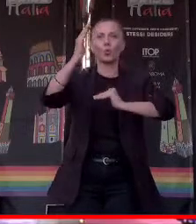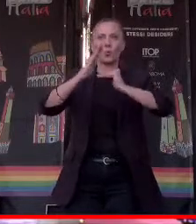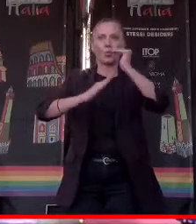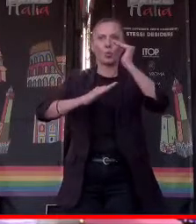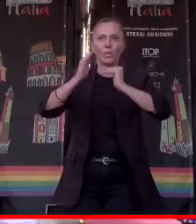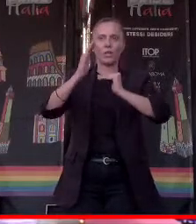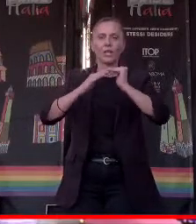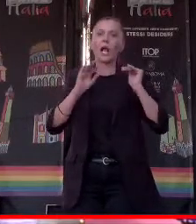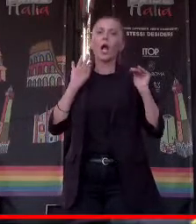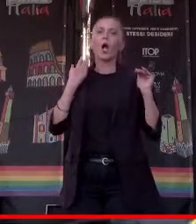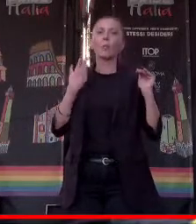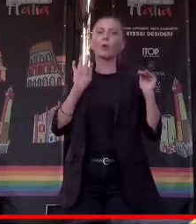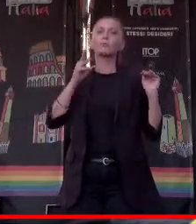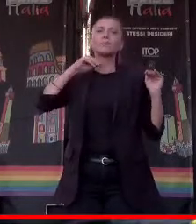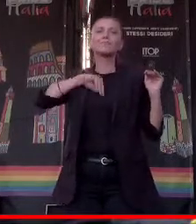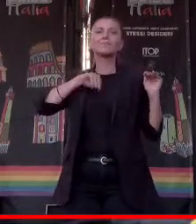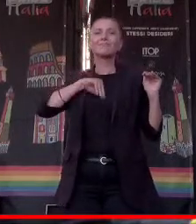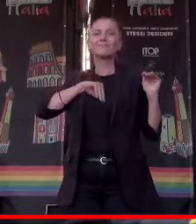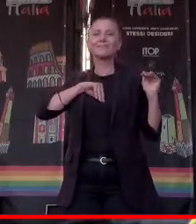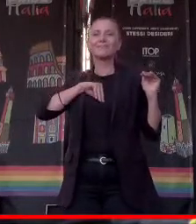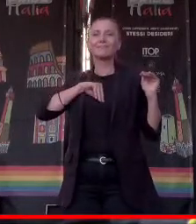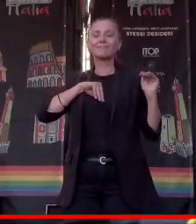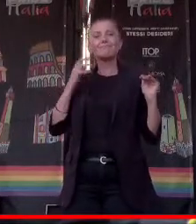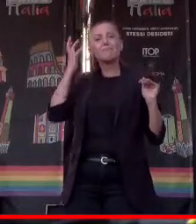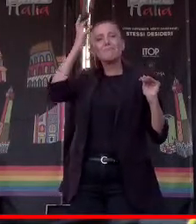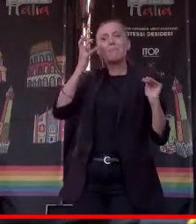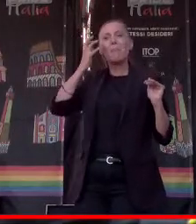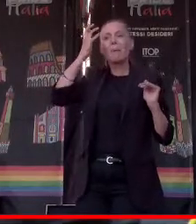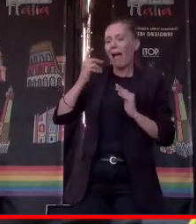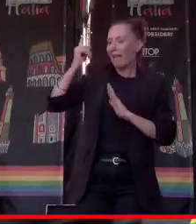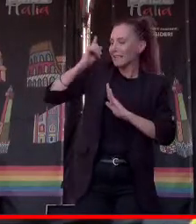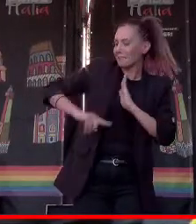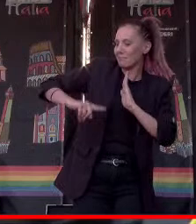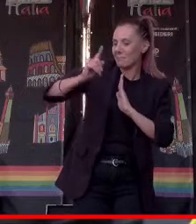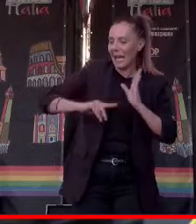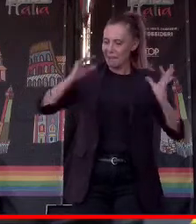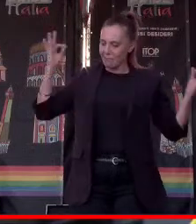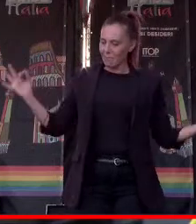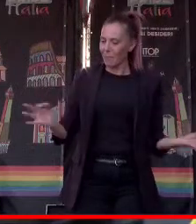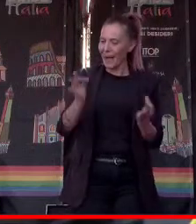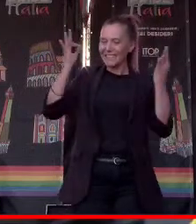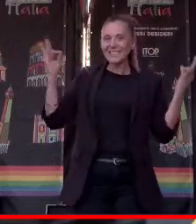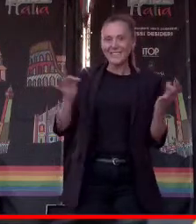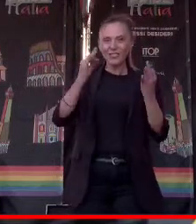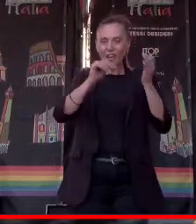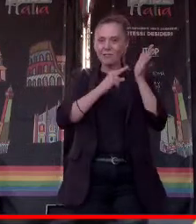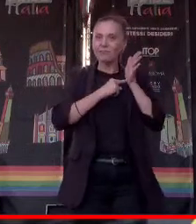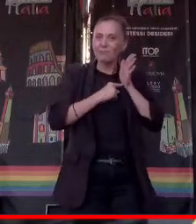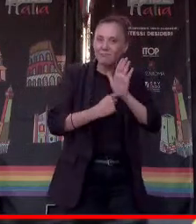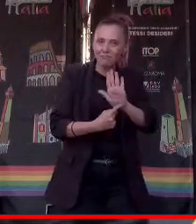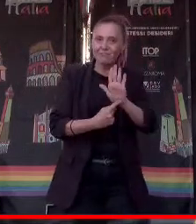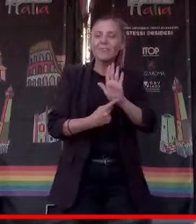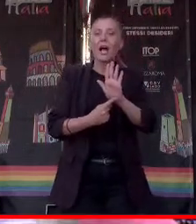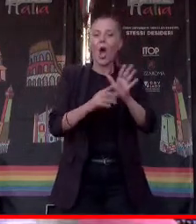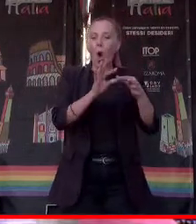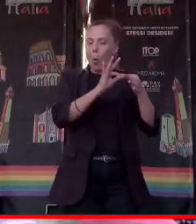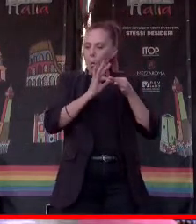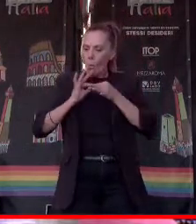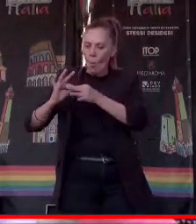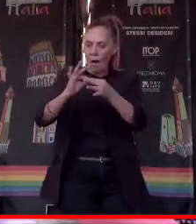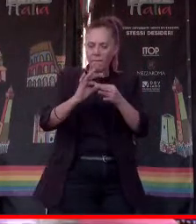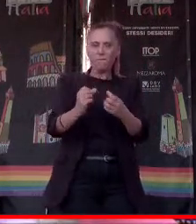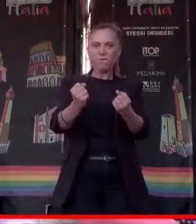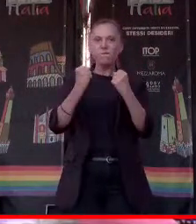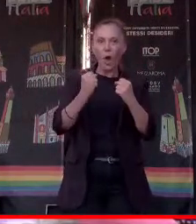nello spirito che ha fatto il Pride in questi mesi con le passeggiate, con gli appuntamenti, costruire anche una coalizione di forze,